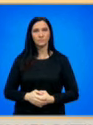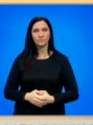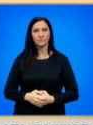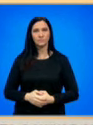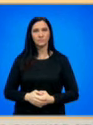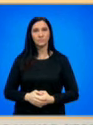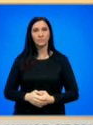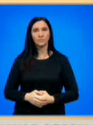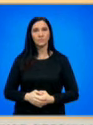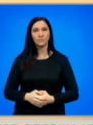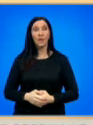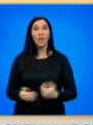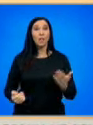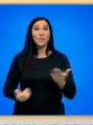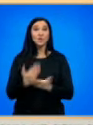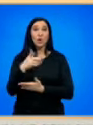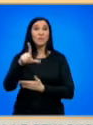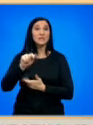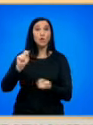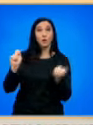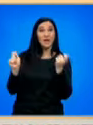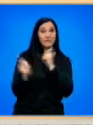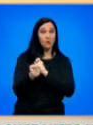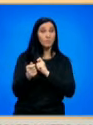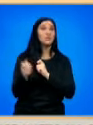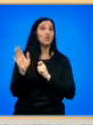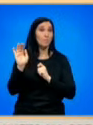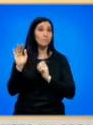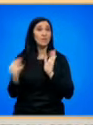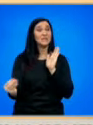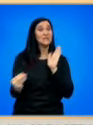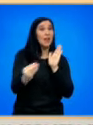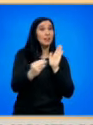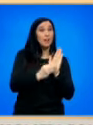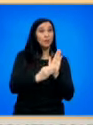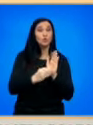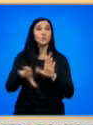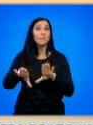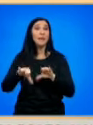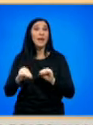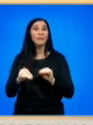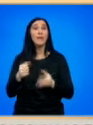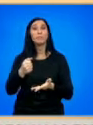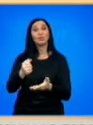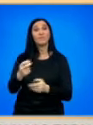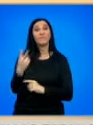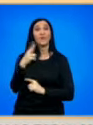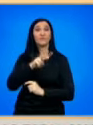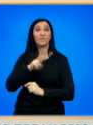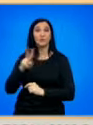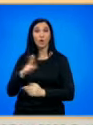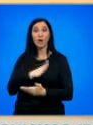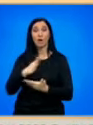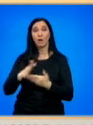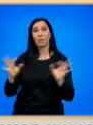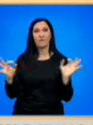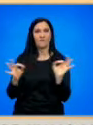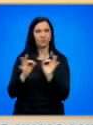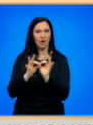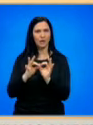Добър вечер! Началото на пенсионната реформа ще бъде заложено още с приемането на бюджет 2022 в края на